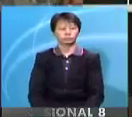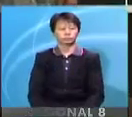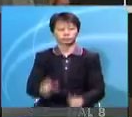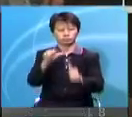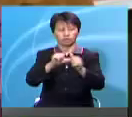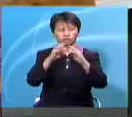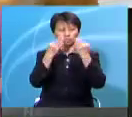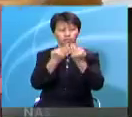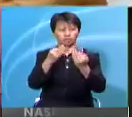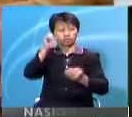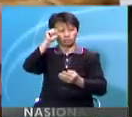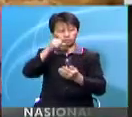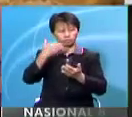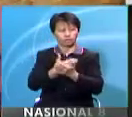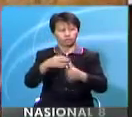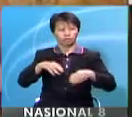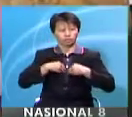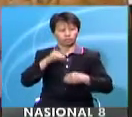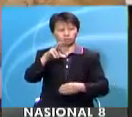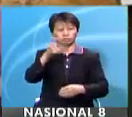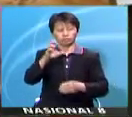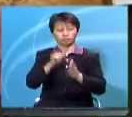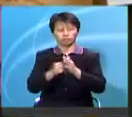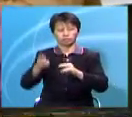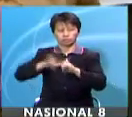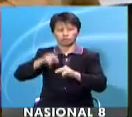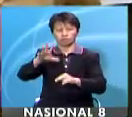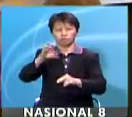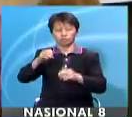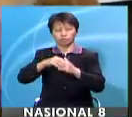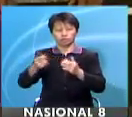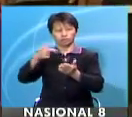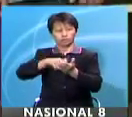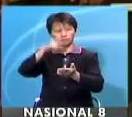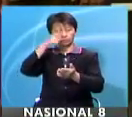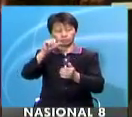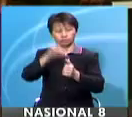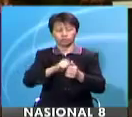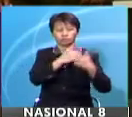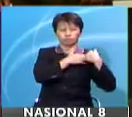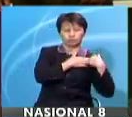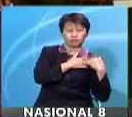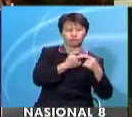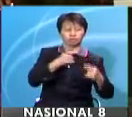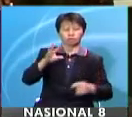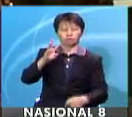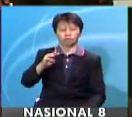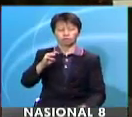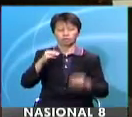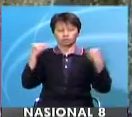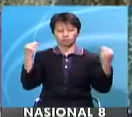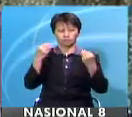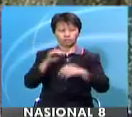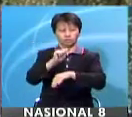Setiap keluarga saudara baharu pula menerima RM300 dan tambahan RM50 lagi untuk setiap tanggungan daripada Majlis Agama Islam dan